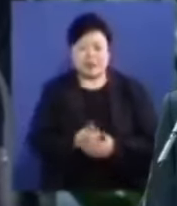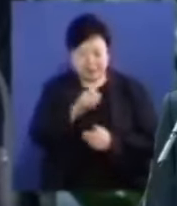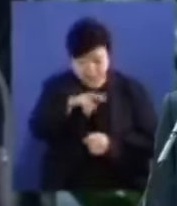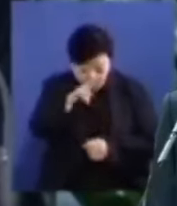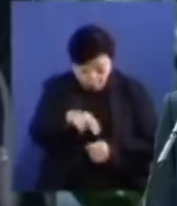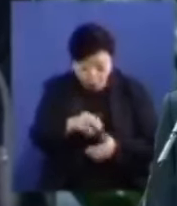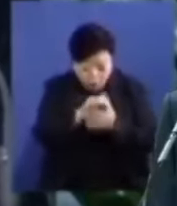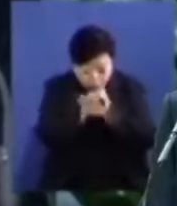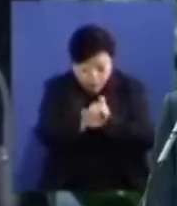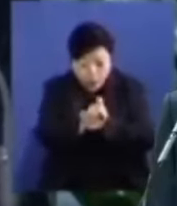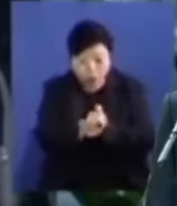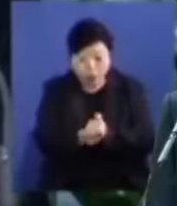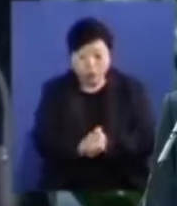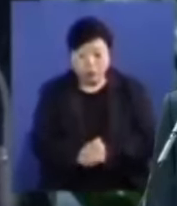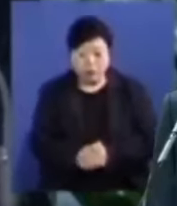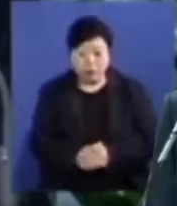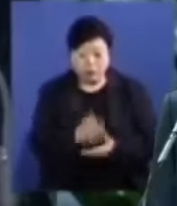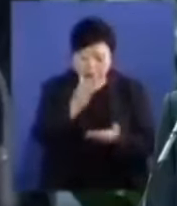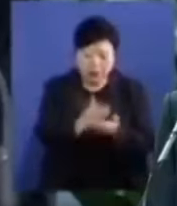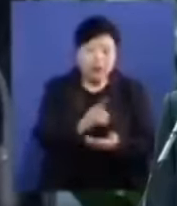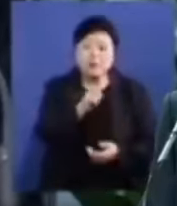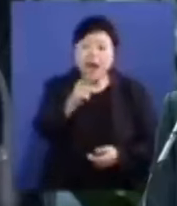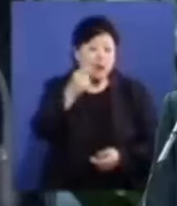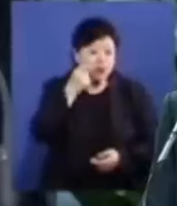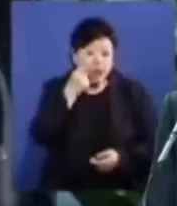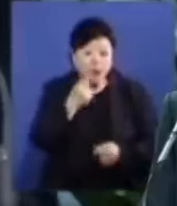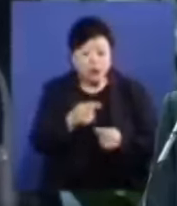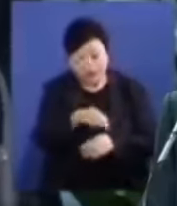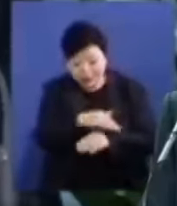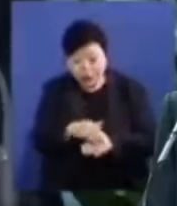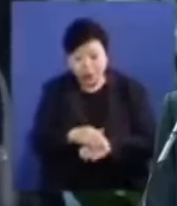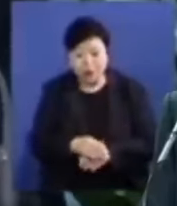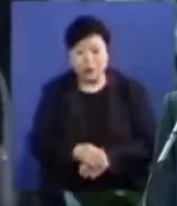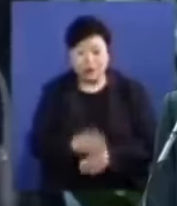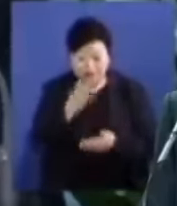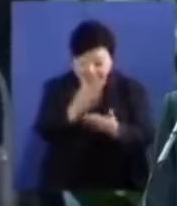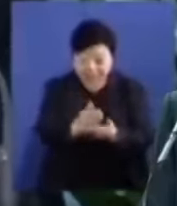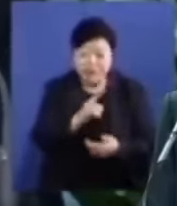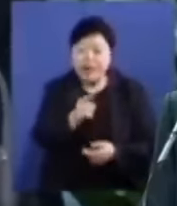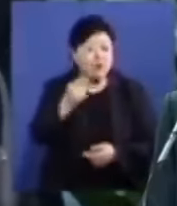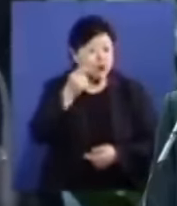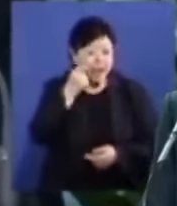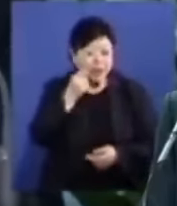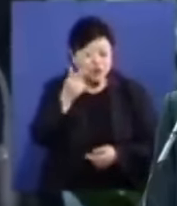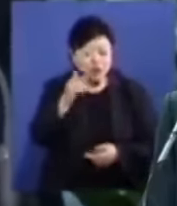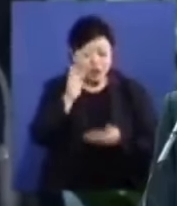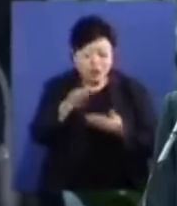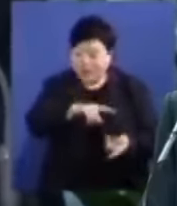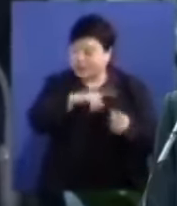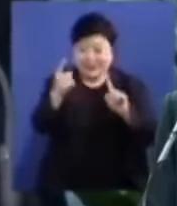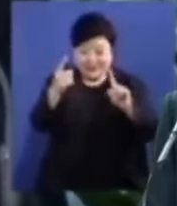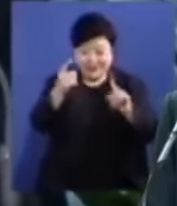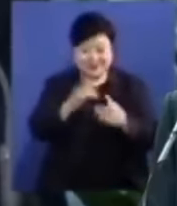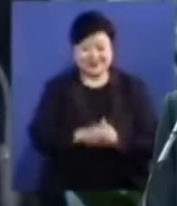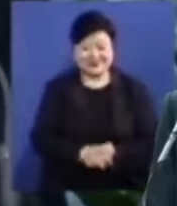내가 기도하고 그리고 교회도 나가고 6달 만에 죽은 것이 아니라 6달 만에